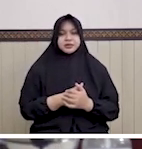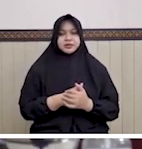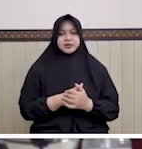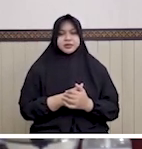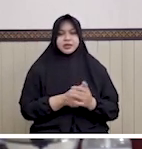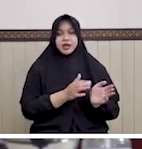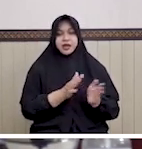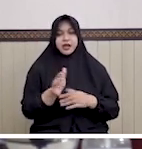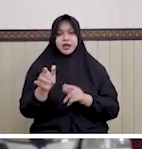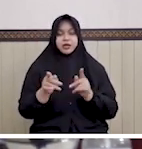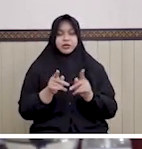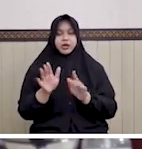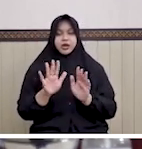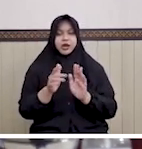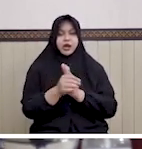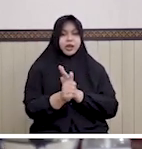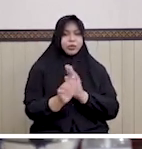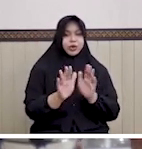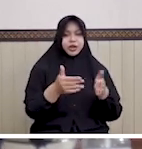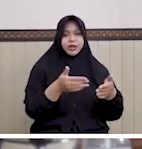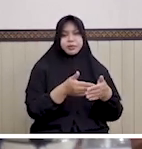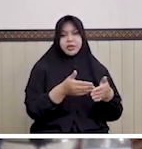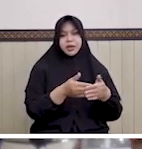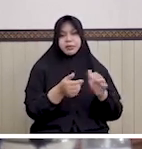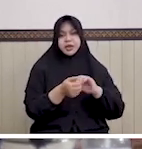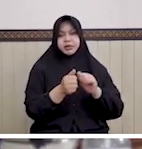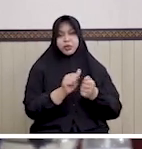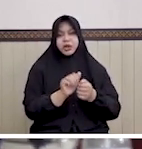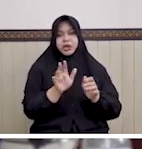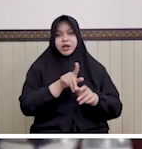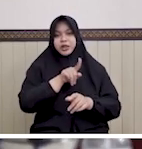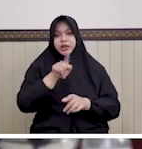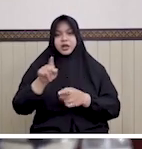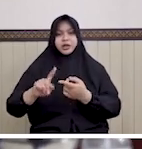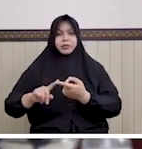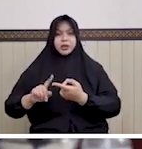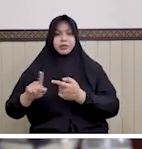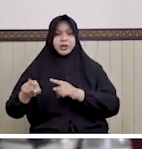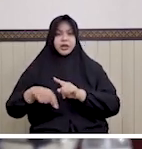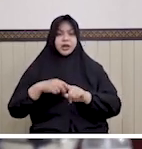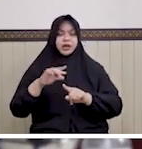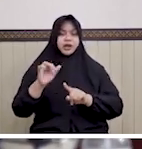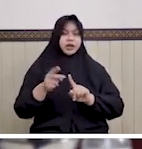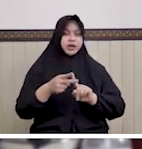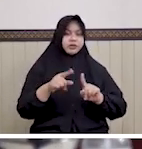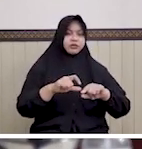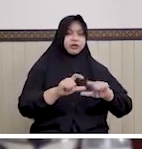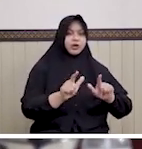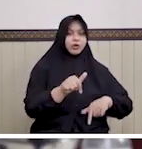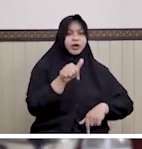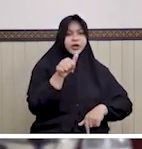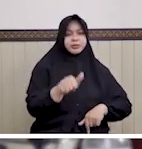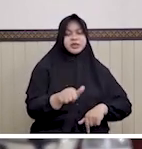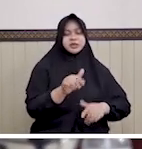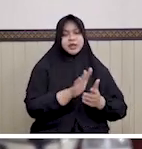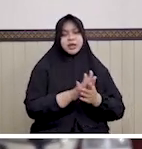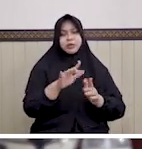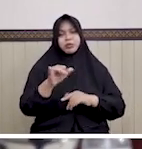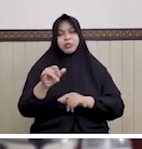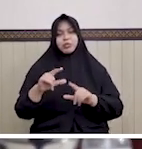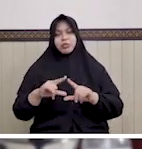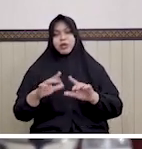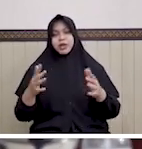kalau dengan alihkan tidak tidak adanya berstatus pada berkas kita tanya sama teman-teman dari Rifka Oh ini bisanya dia berpola